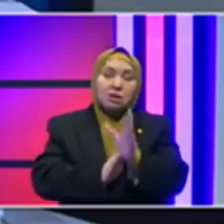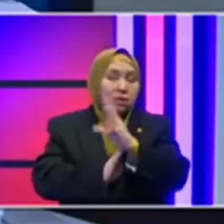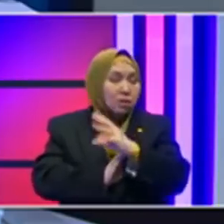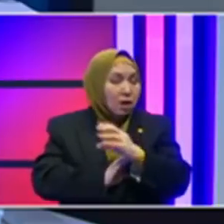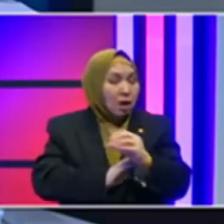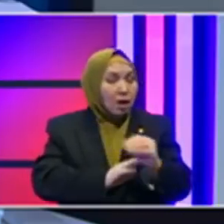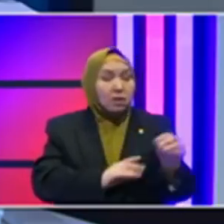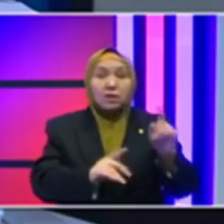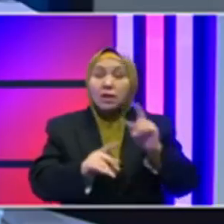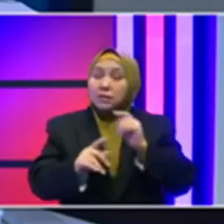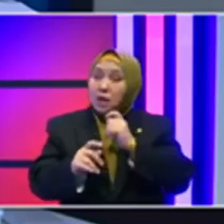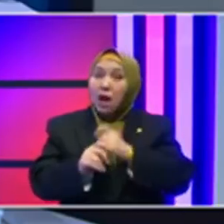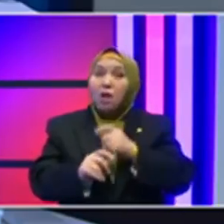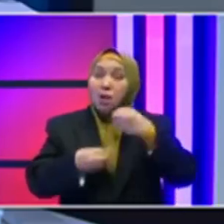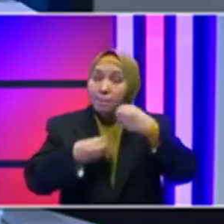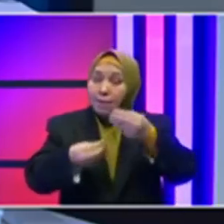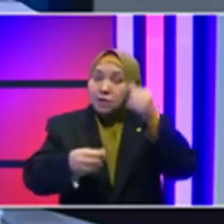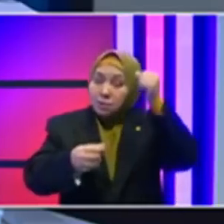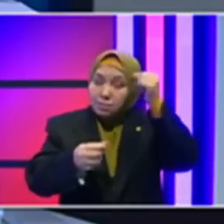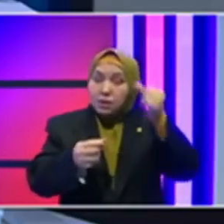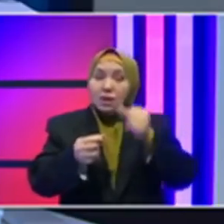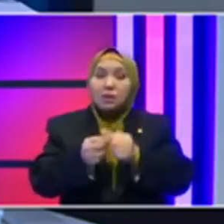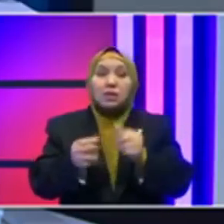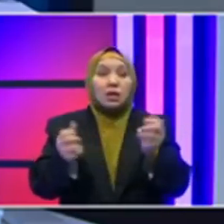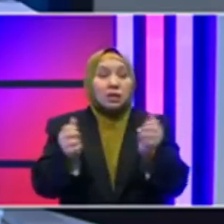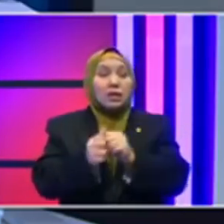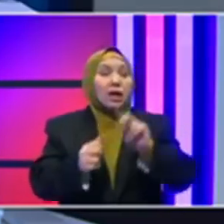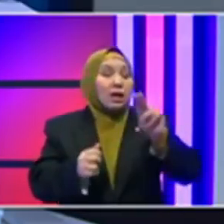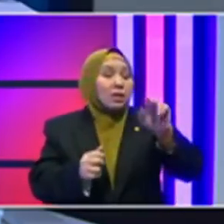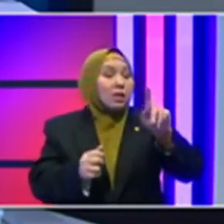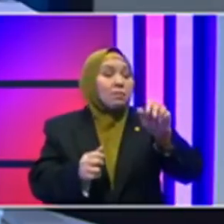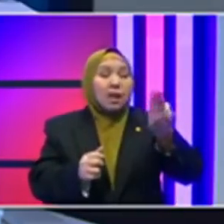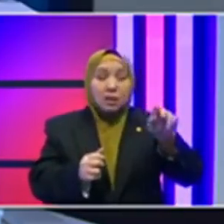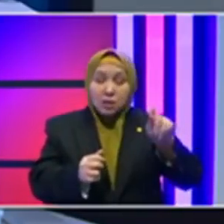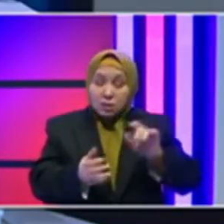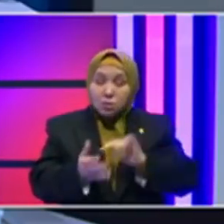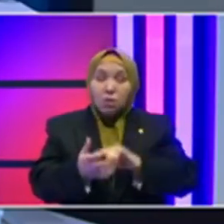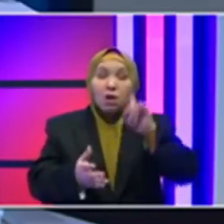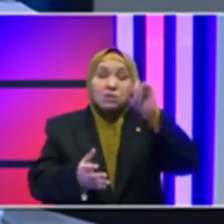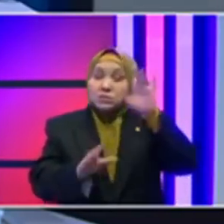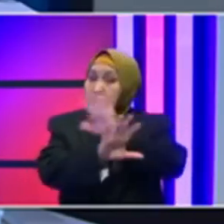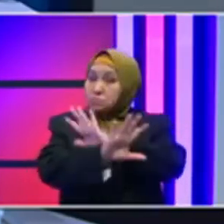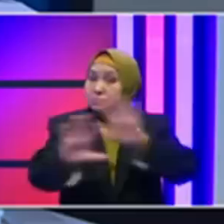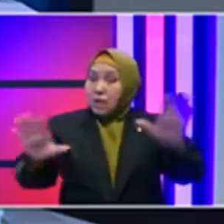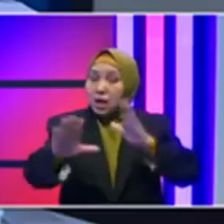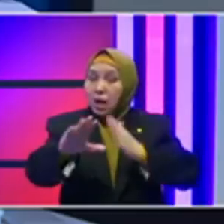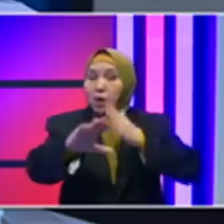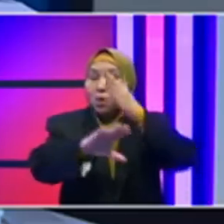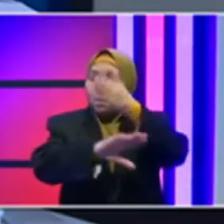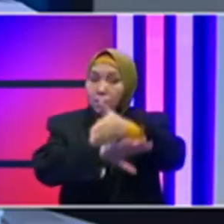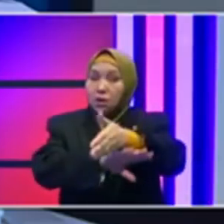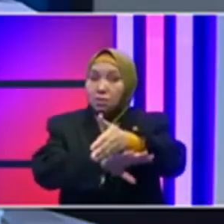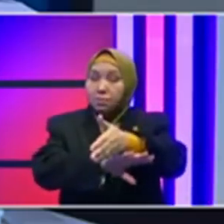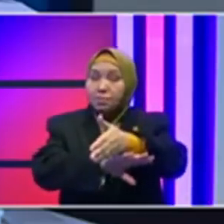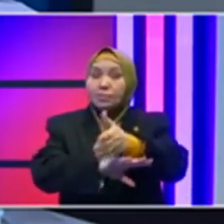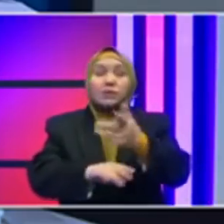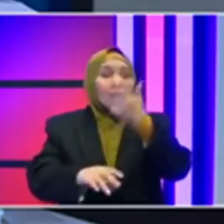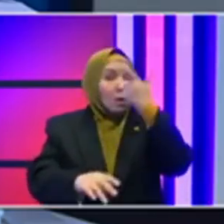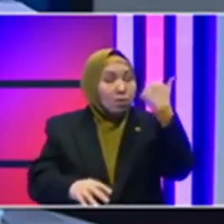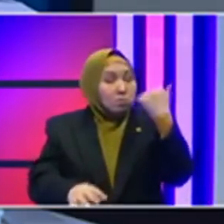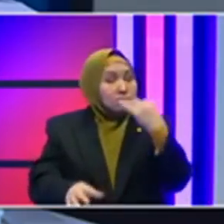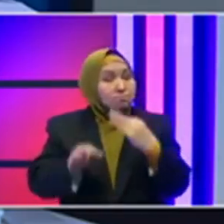tetap Allah bagi peringatan dengan nikmat-nikmat yang Allah berikan itu makin Janganlah melampaui batas karena